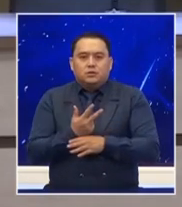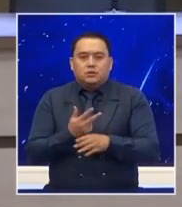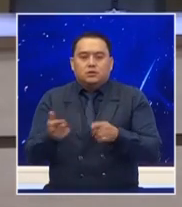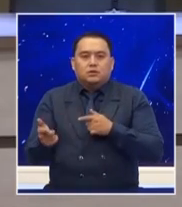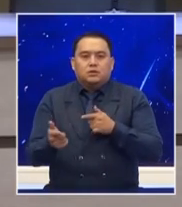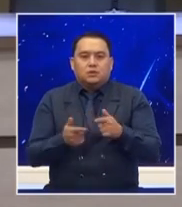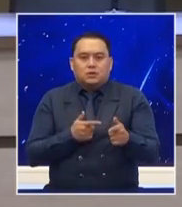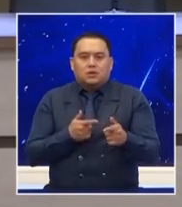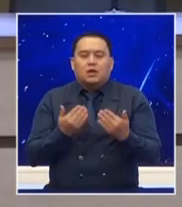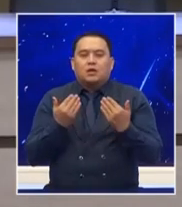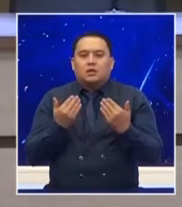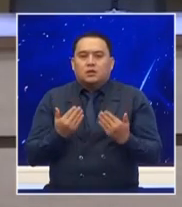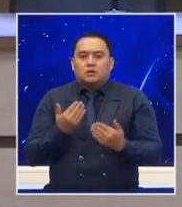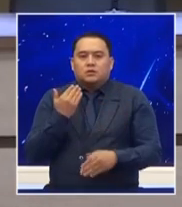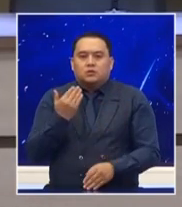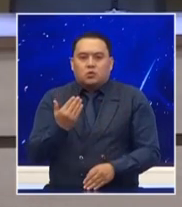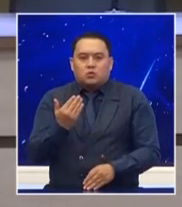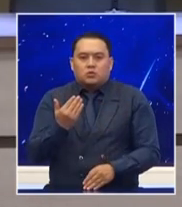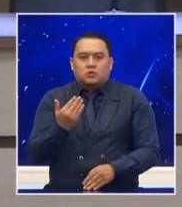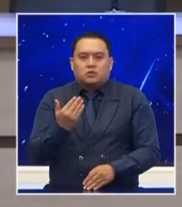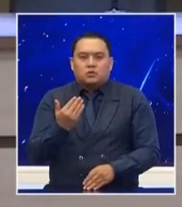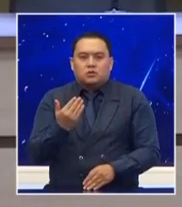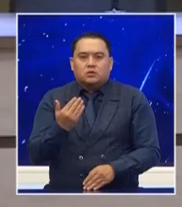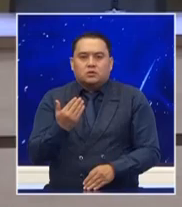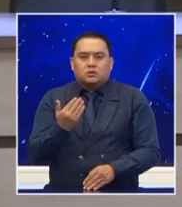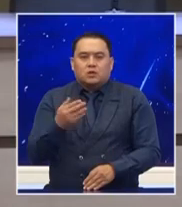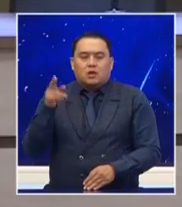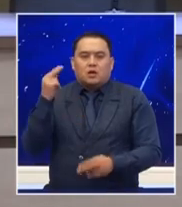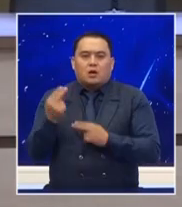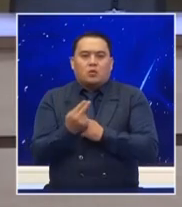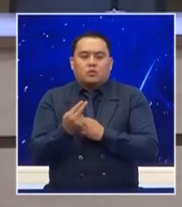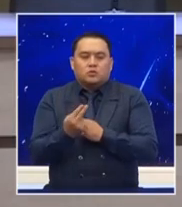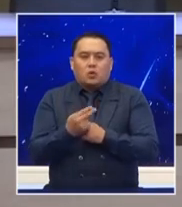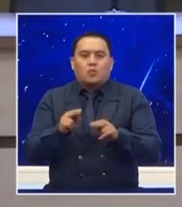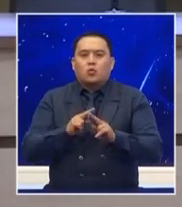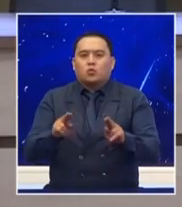маман. Қазір ол кісінің өзінің оқытушысы,